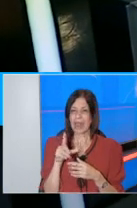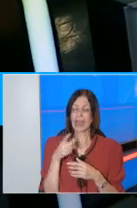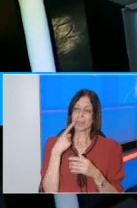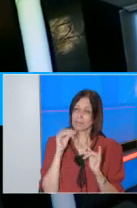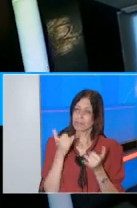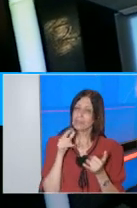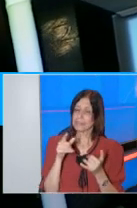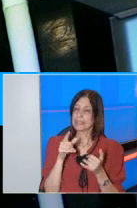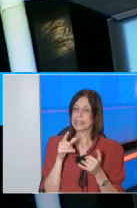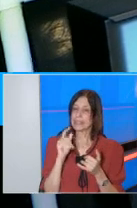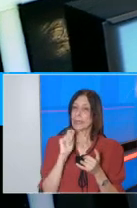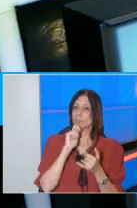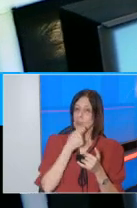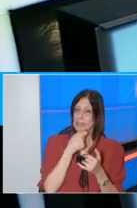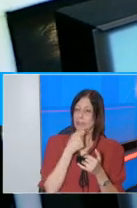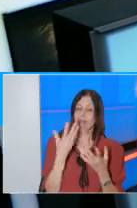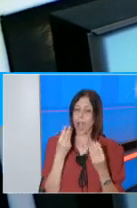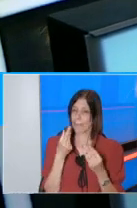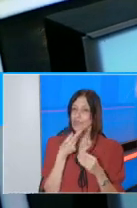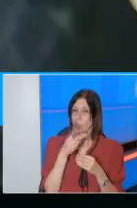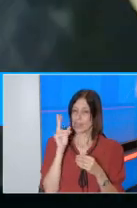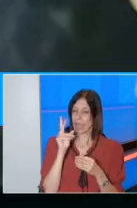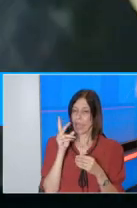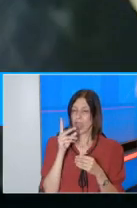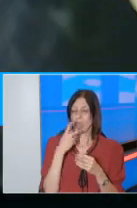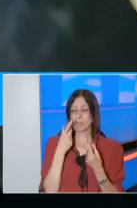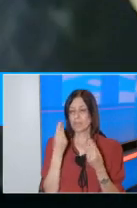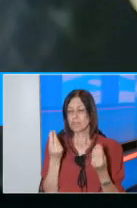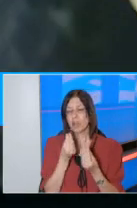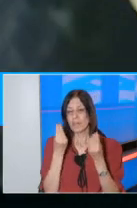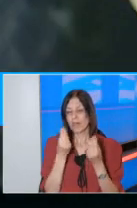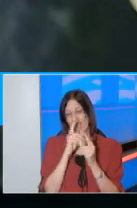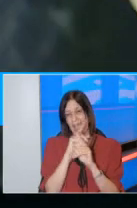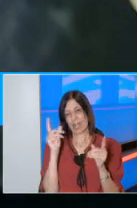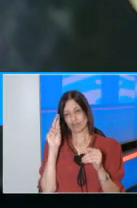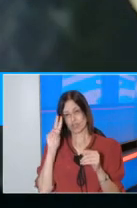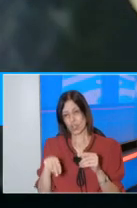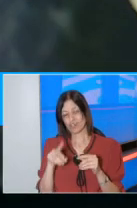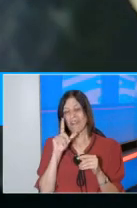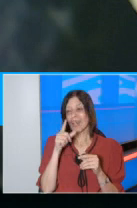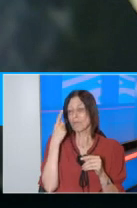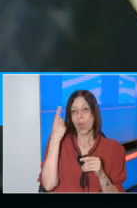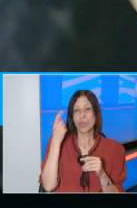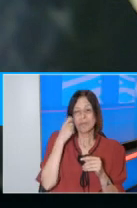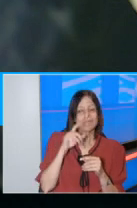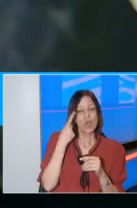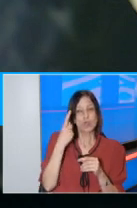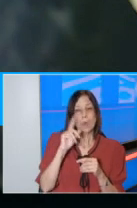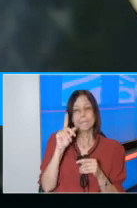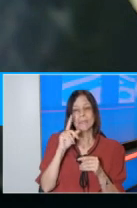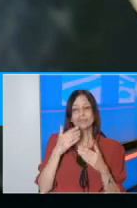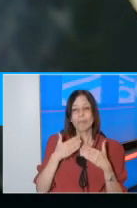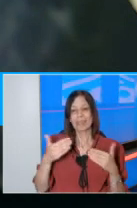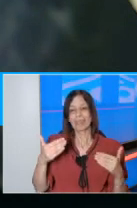באמת מוצפן. הרבה יותר מכל דבר אחר שקיים, אבל מה שהם לא ידעו, זה שמי שפיתח